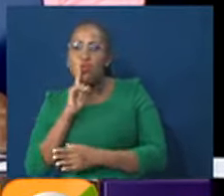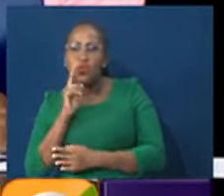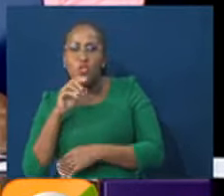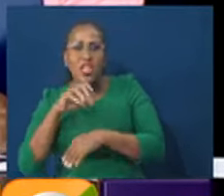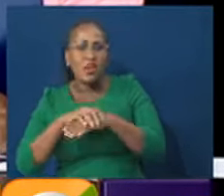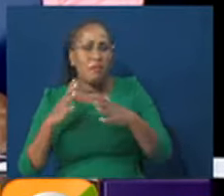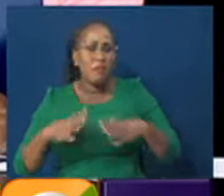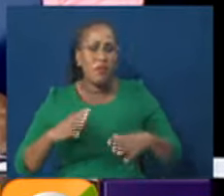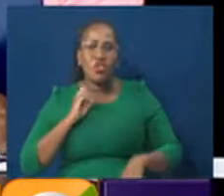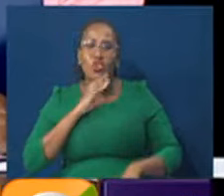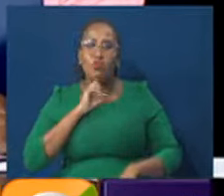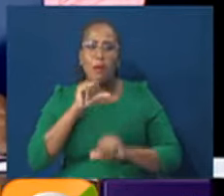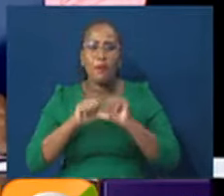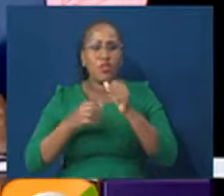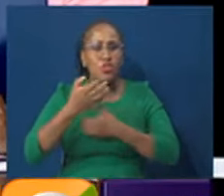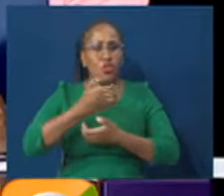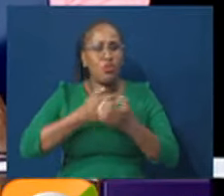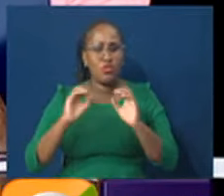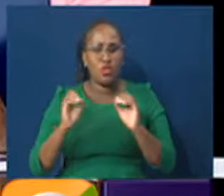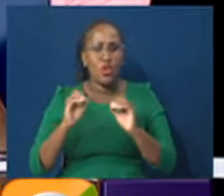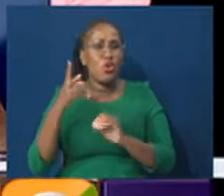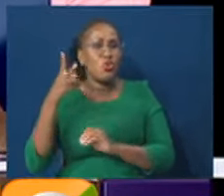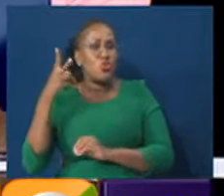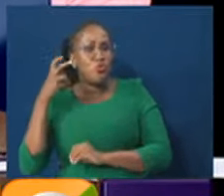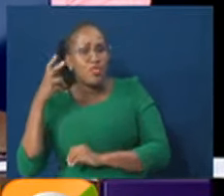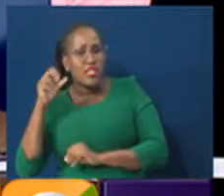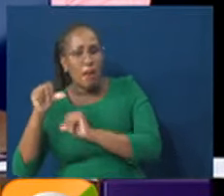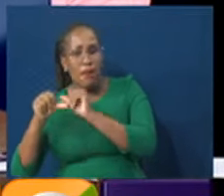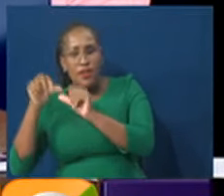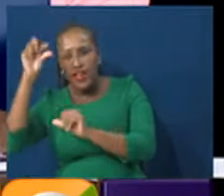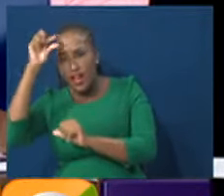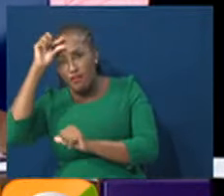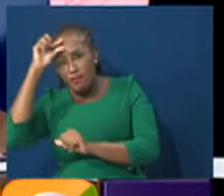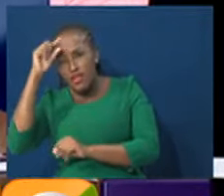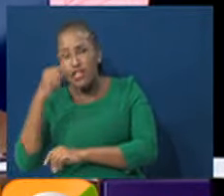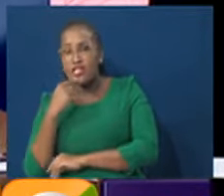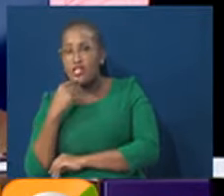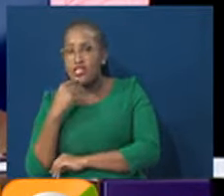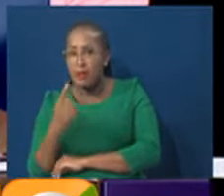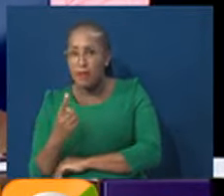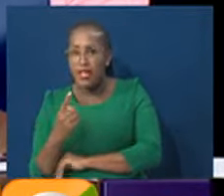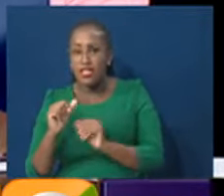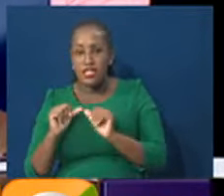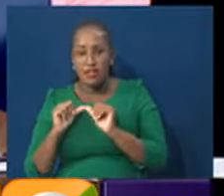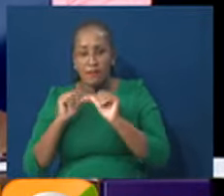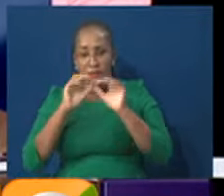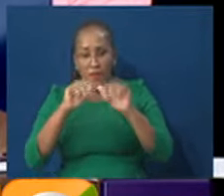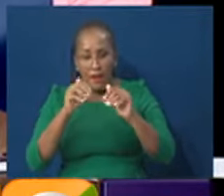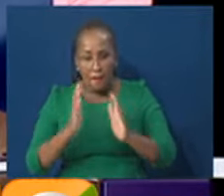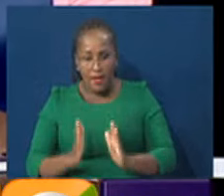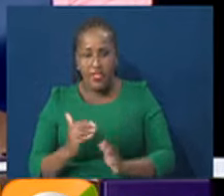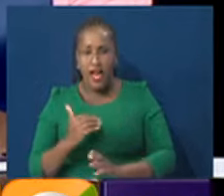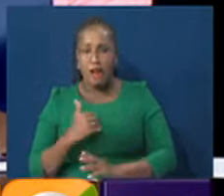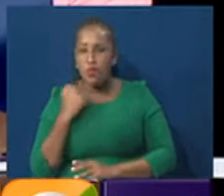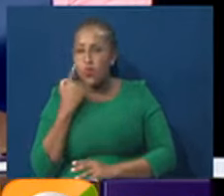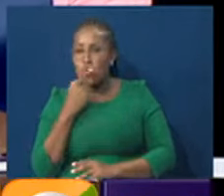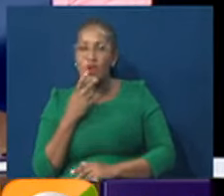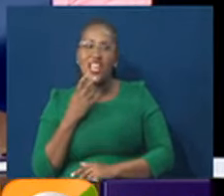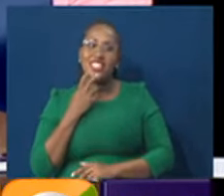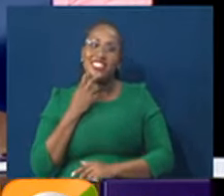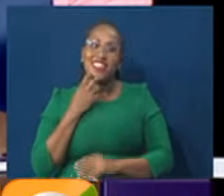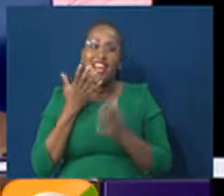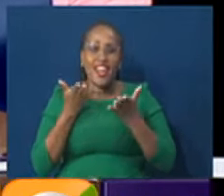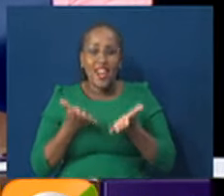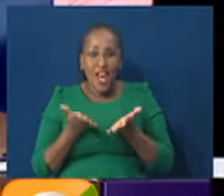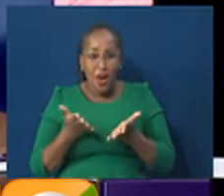gharama maisha. Tumeweza kusikia upande wa serikali ukieleza kwamba wapo wakulima ambao wanacheka hivi sasa kwa